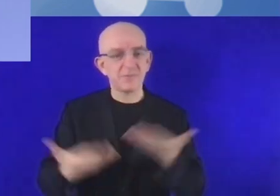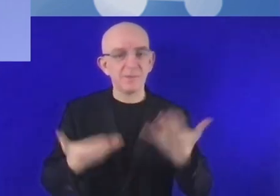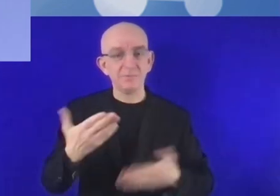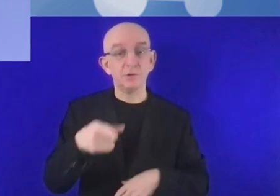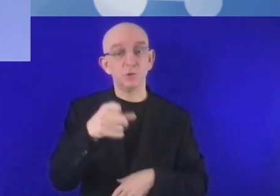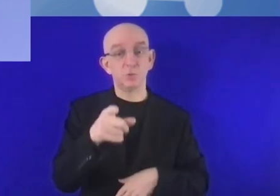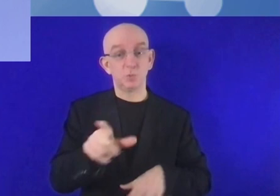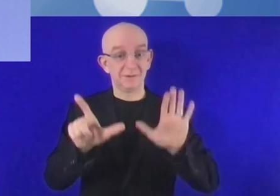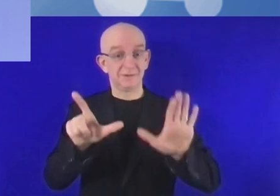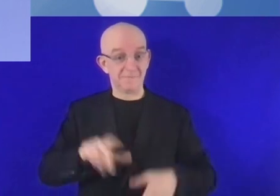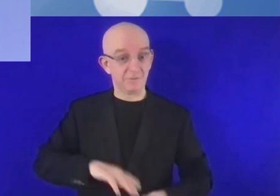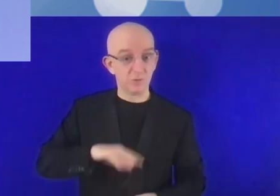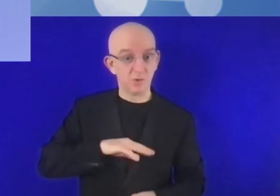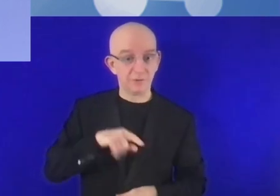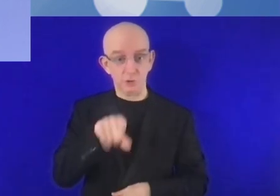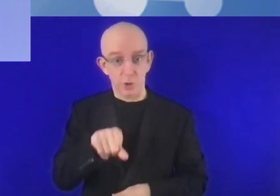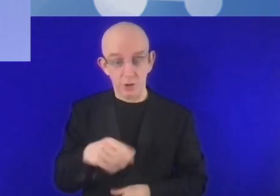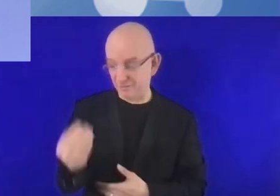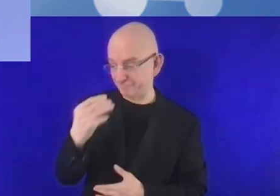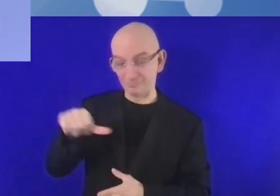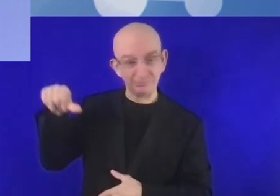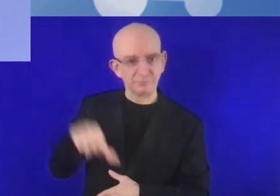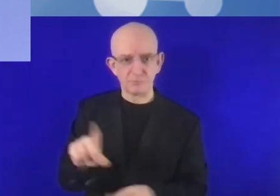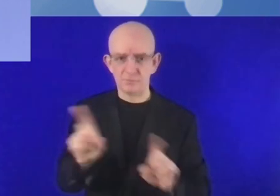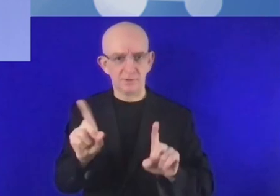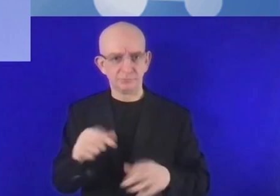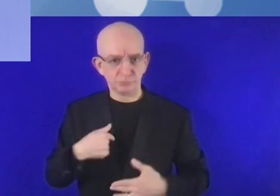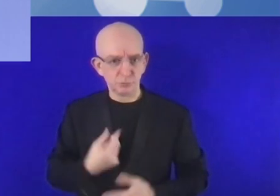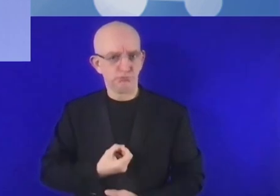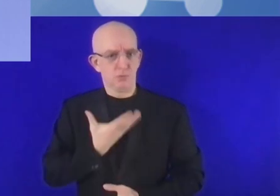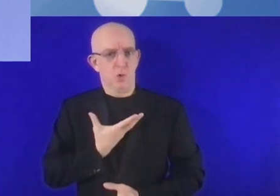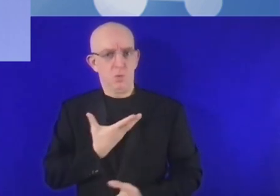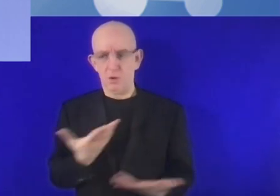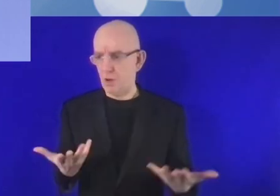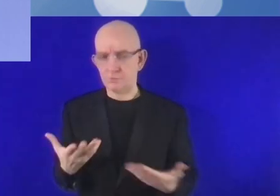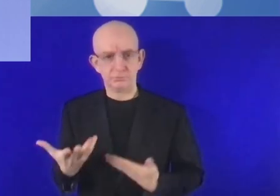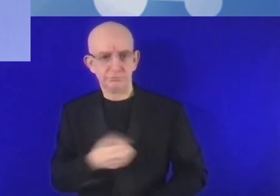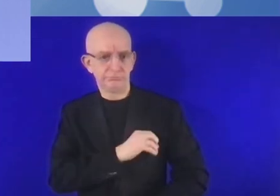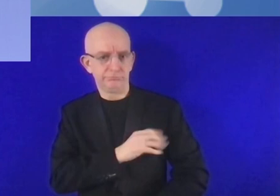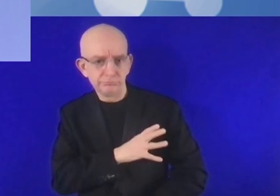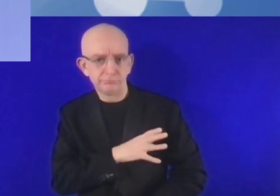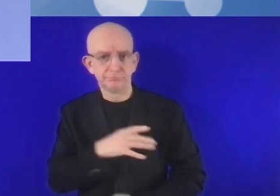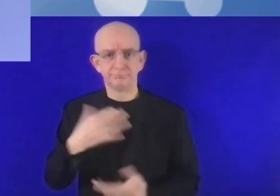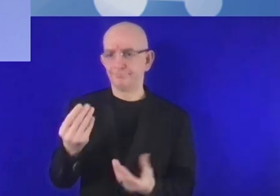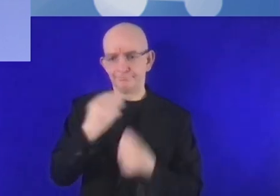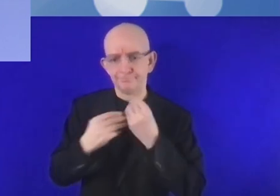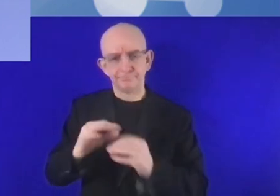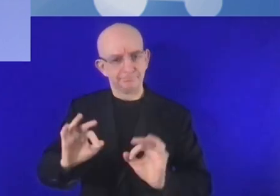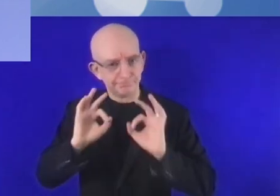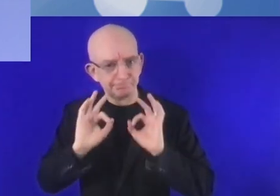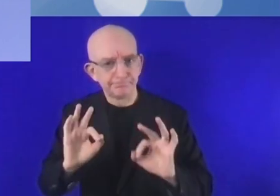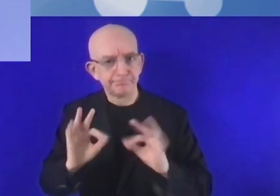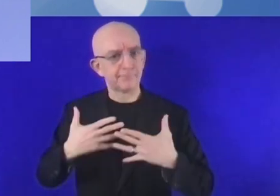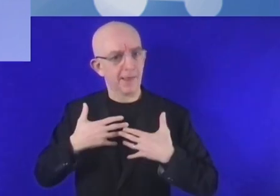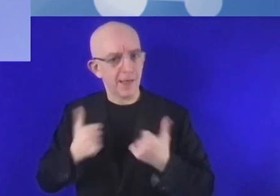siedmiolatkiem. A zatem bardzo ważne jest to, aby odpowiedzieć sobie na pytanie, czym jest jakość w muzyce. Jest to bardzo trudne